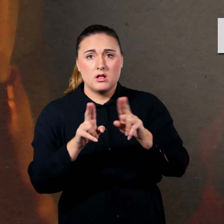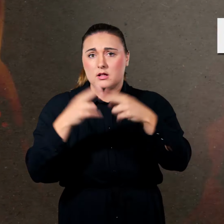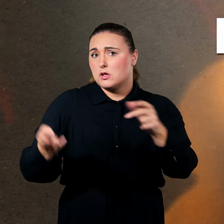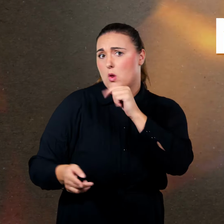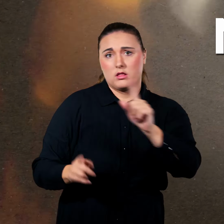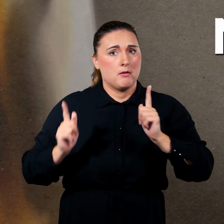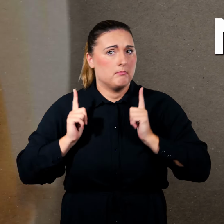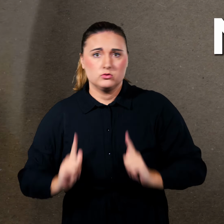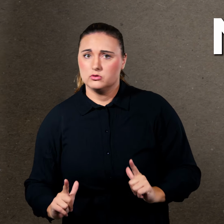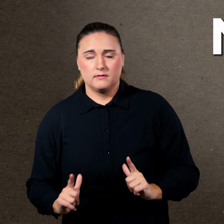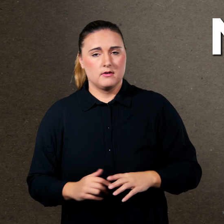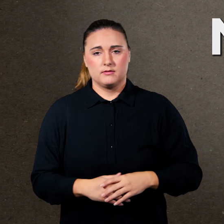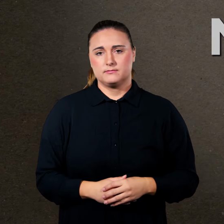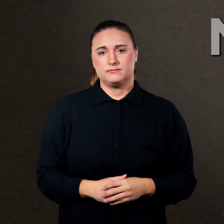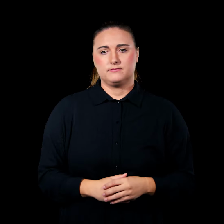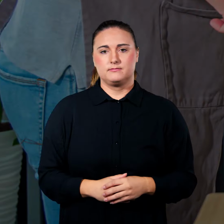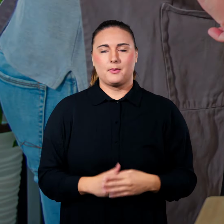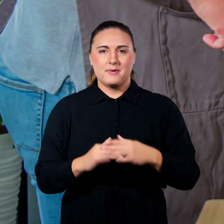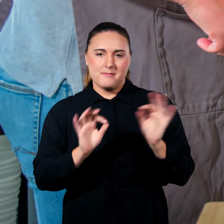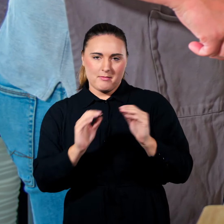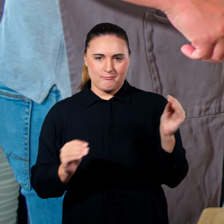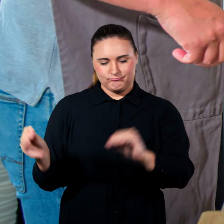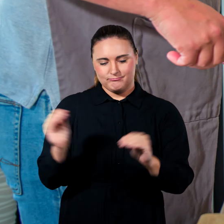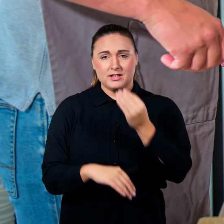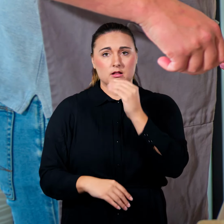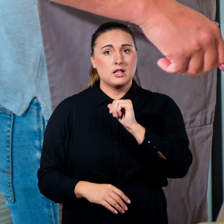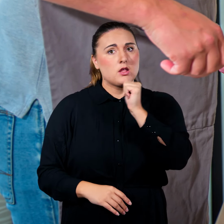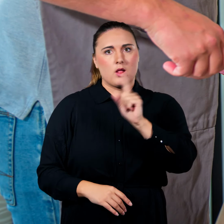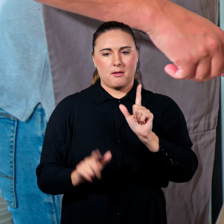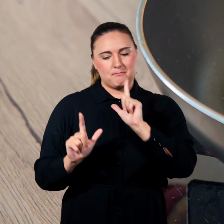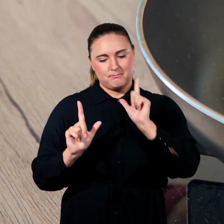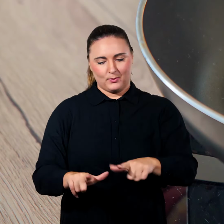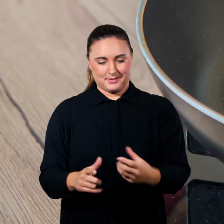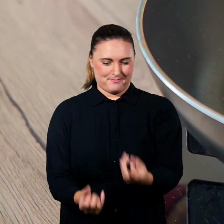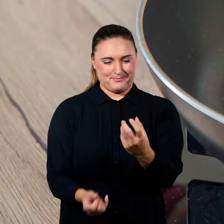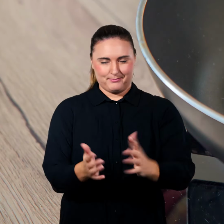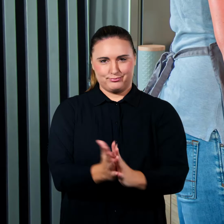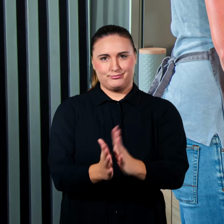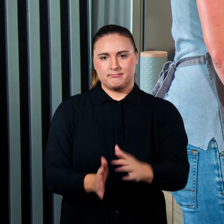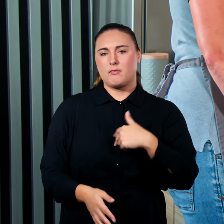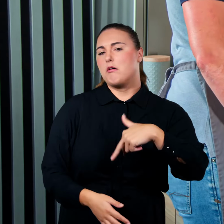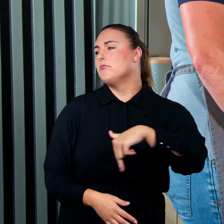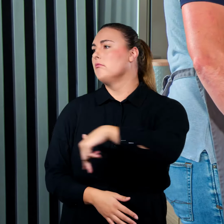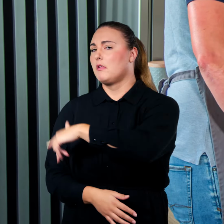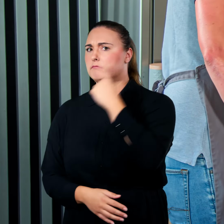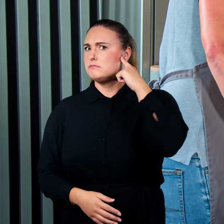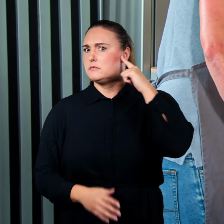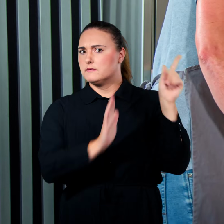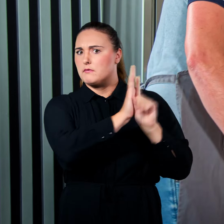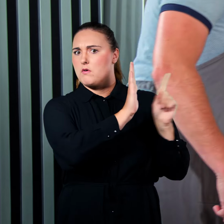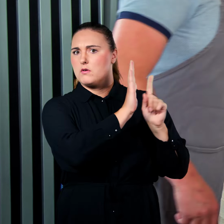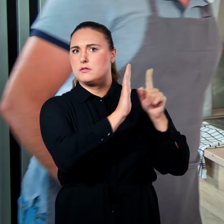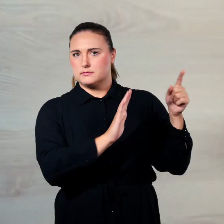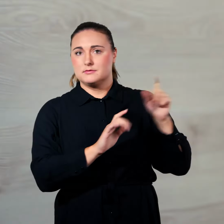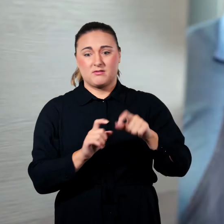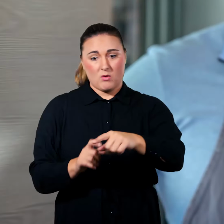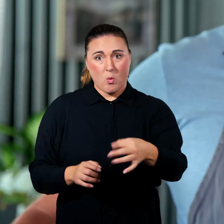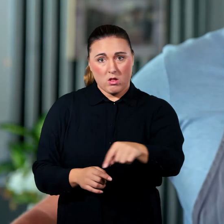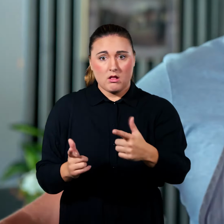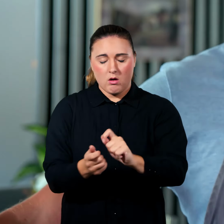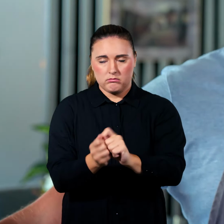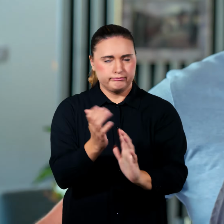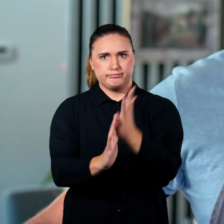pogovor. Nesreča nikoli ne počiva. Pri pripravi jedi nikoli ne pustite prežganega štedilnika brez nadzora. Pregreta maščoba